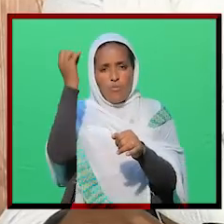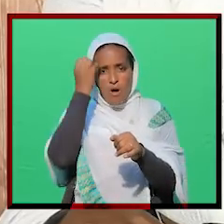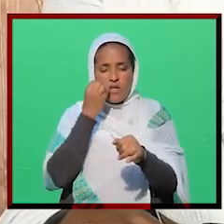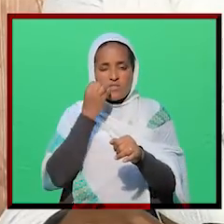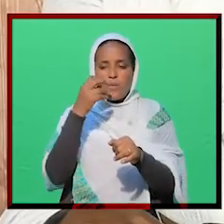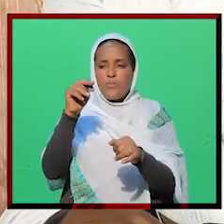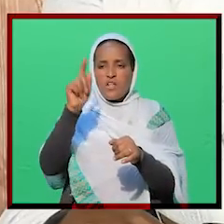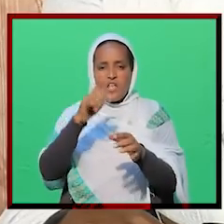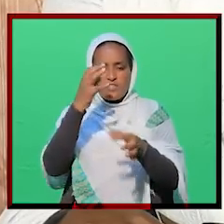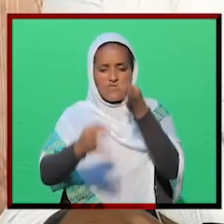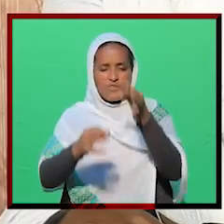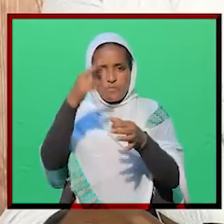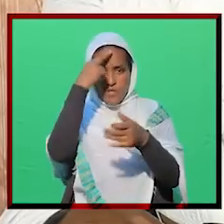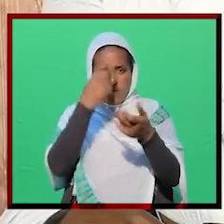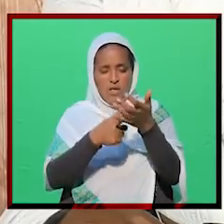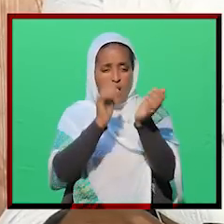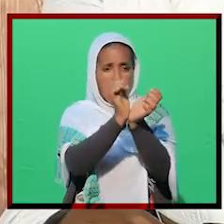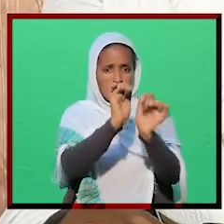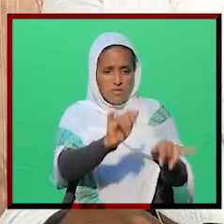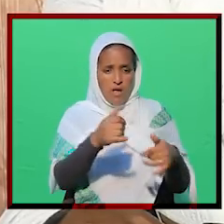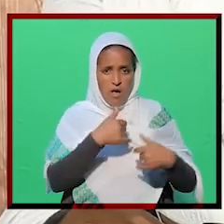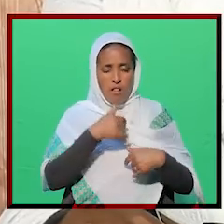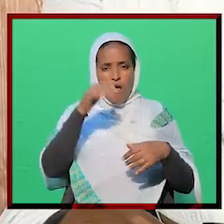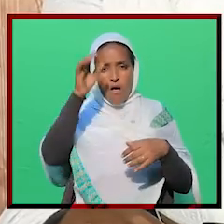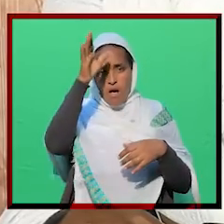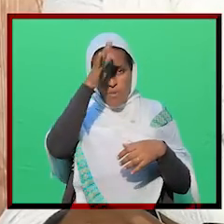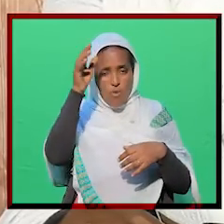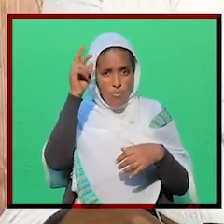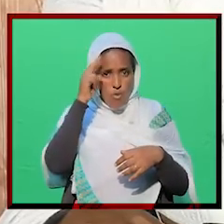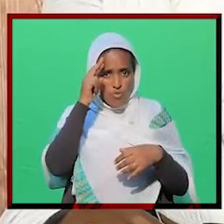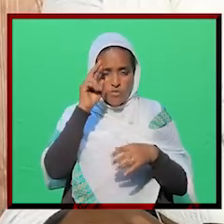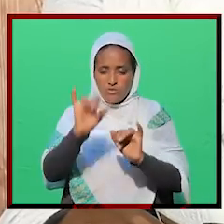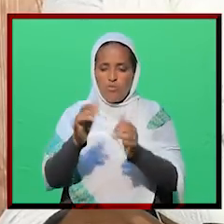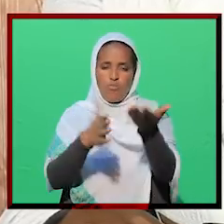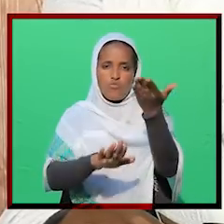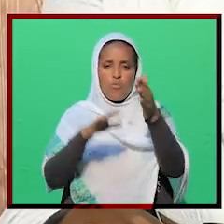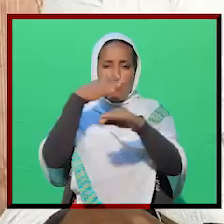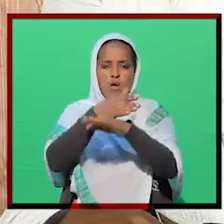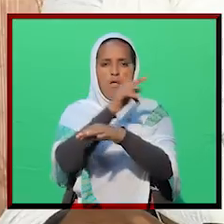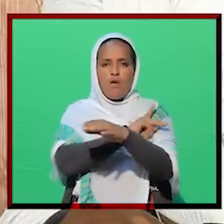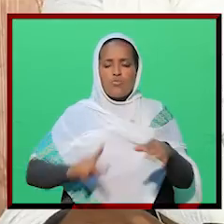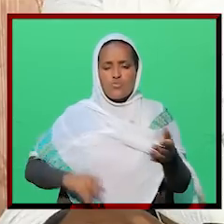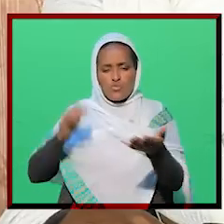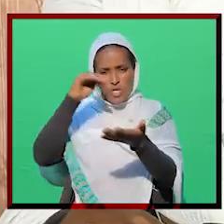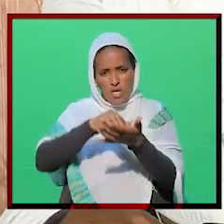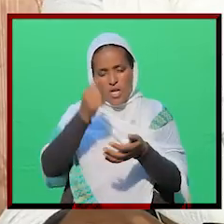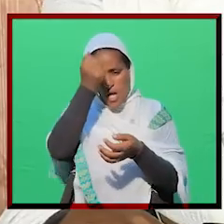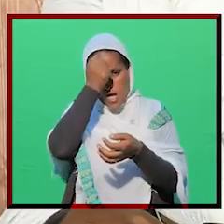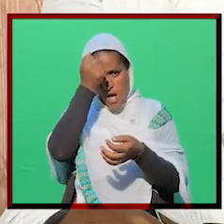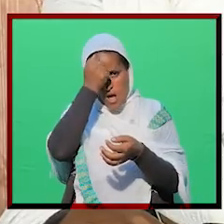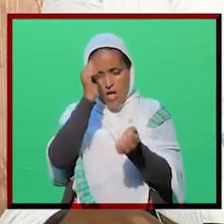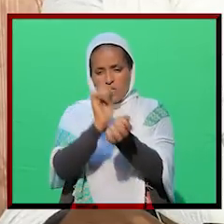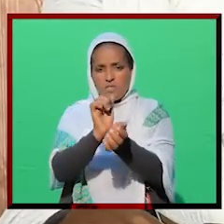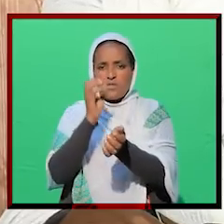ፍርድ ምክንያት። አጼ ሚናስ አሳስሯቸው ይያሉ አባ ጳውሊ ዛው ነው የሞተው። አባ ዝክሪ ግን በኋላ ንጉሱ እንደገና ተጸጽቶ ከእስር